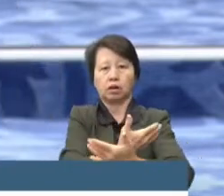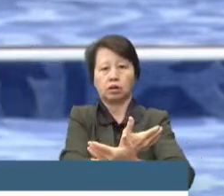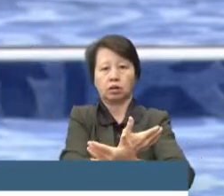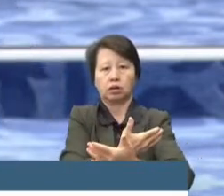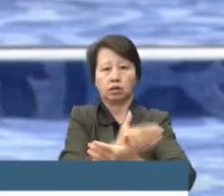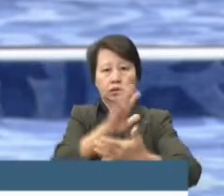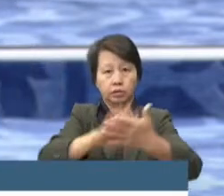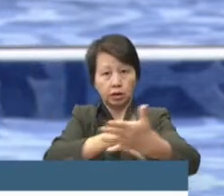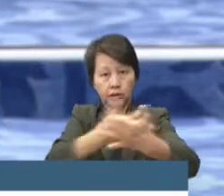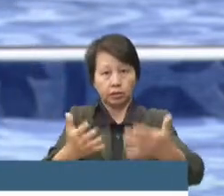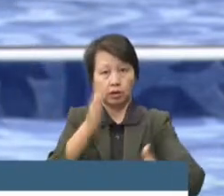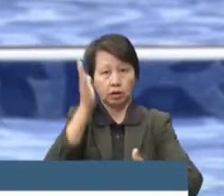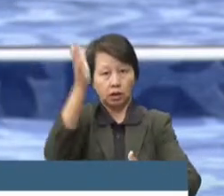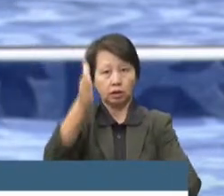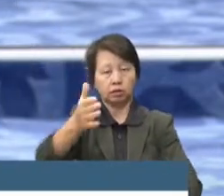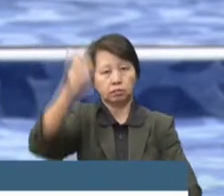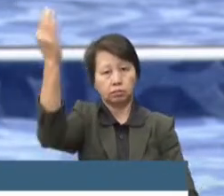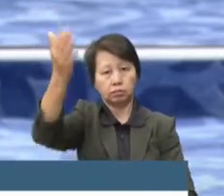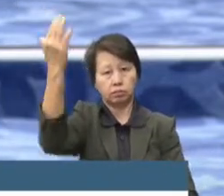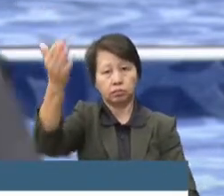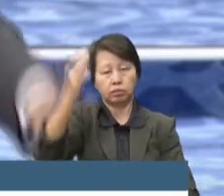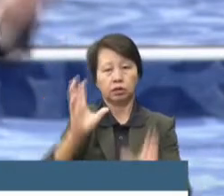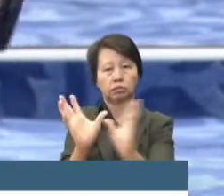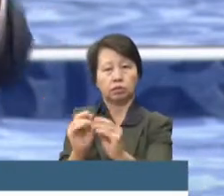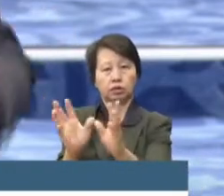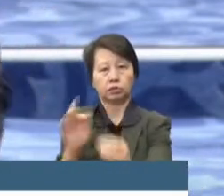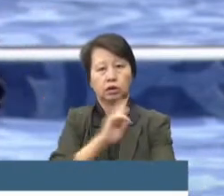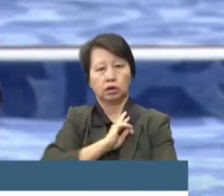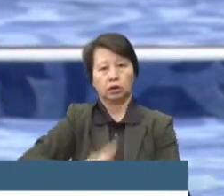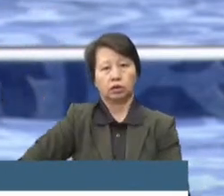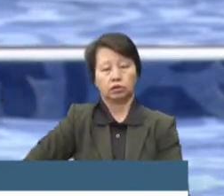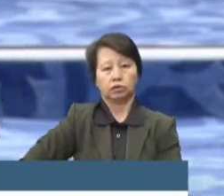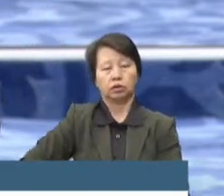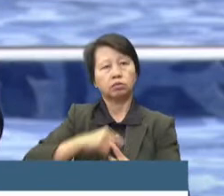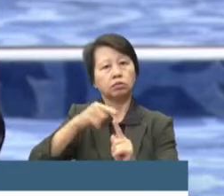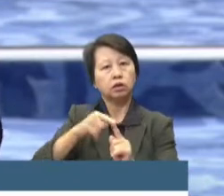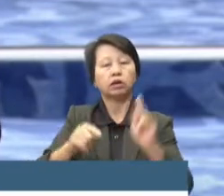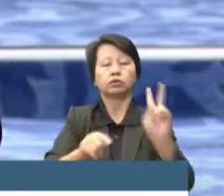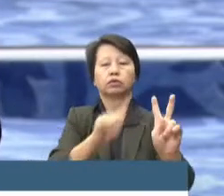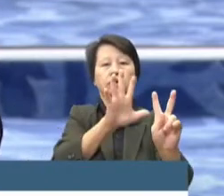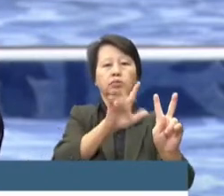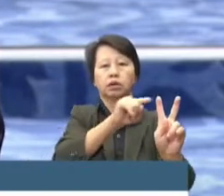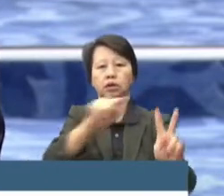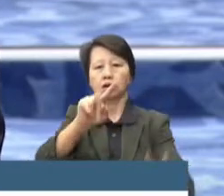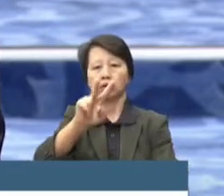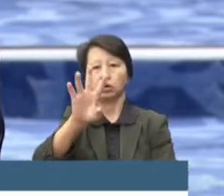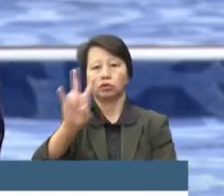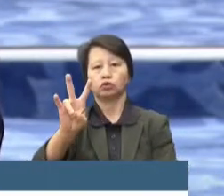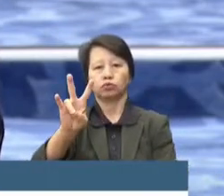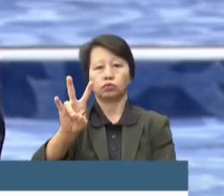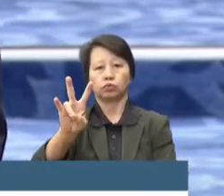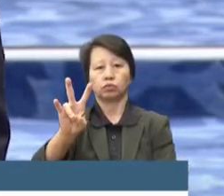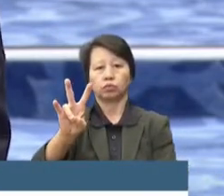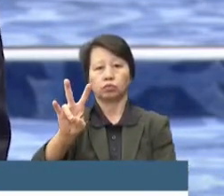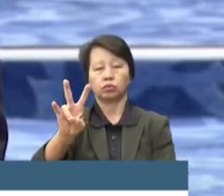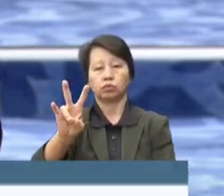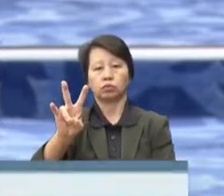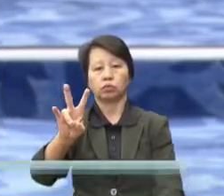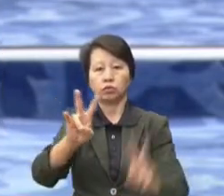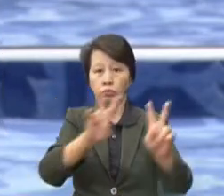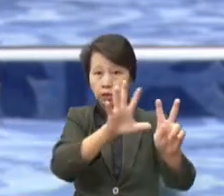dijadualkan akan dibentangkan kepada mesyuarat raj-raja yang akan bersidang di antara 25 hingga 27